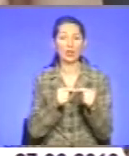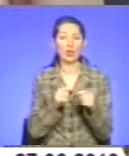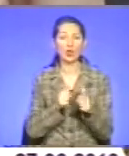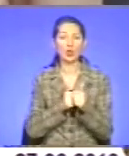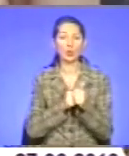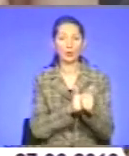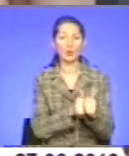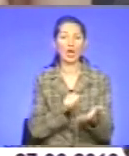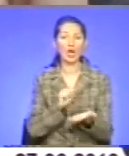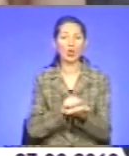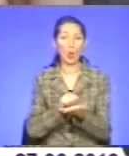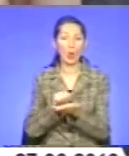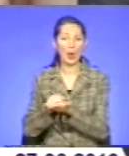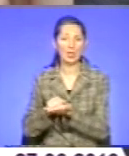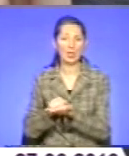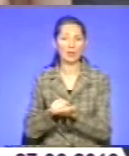супровідних документів,